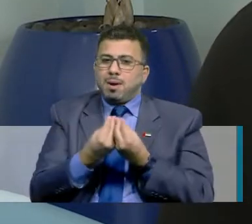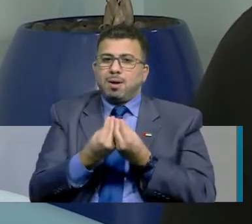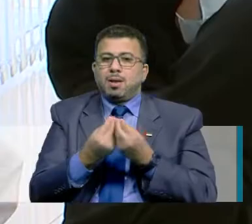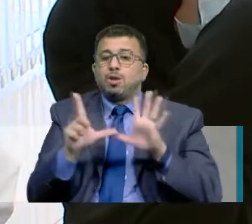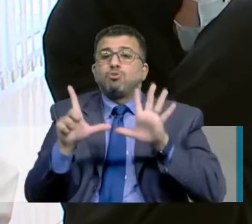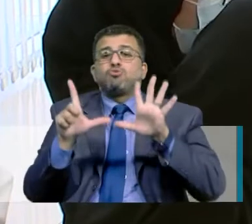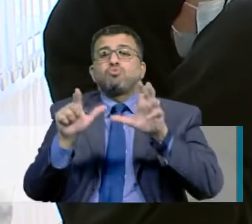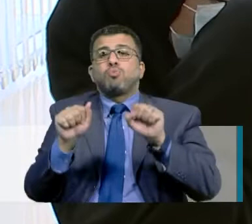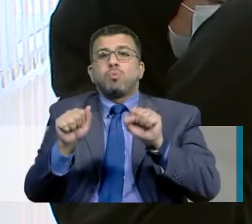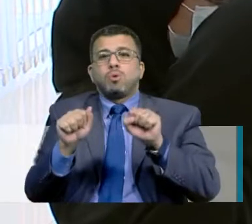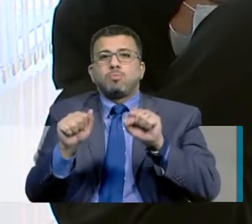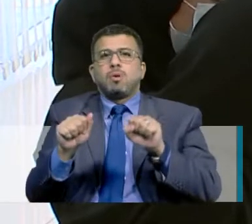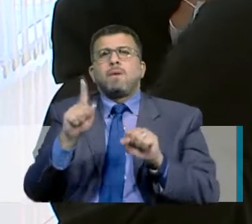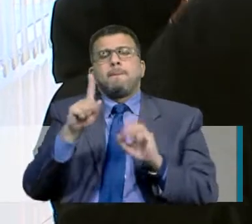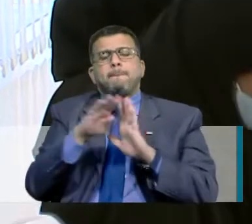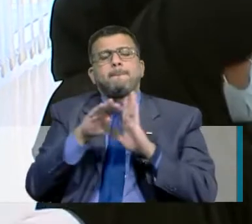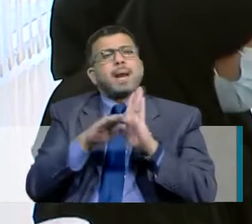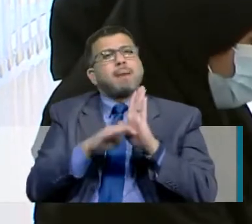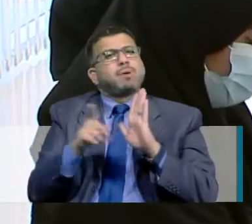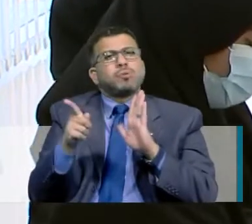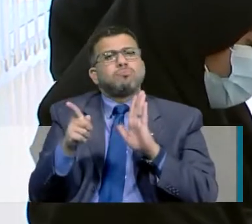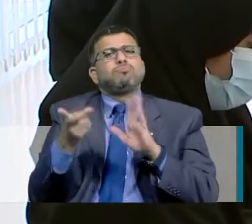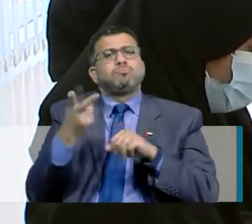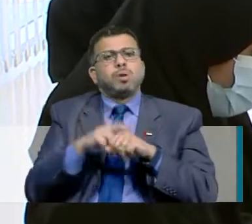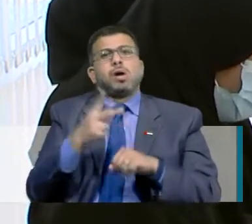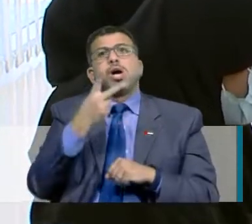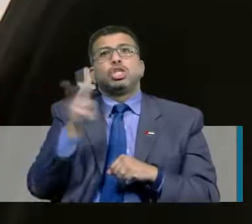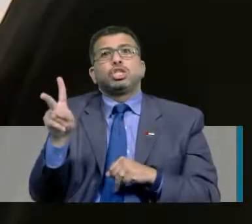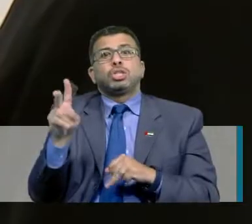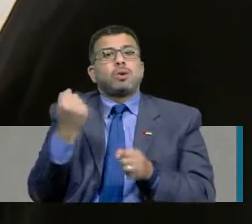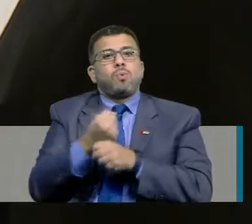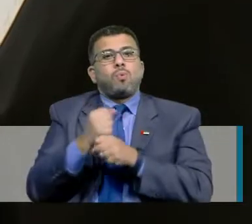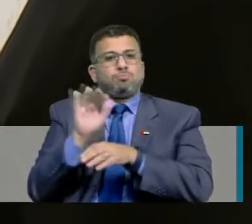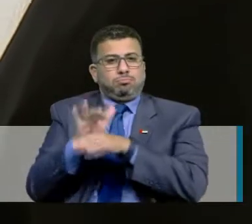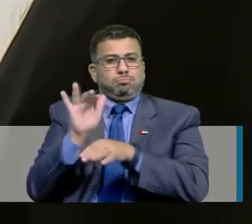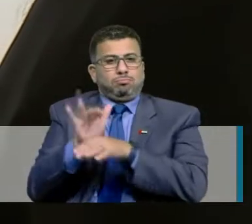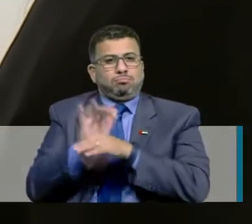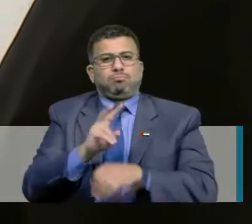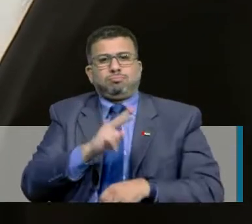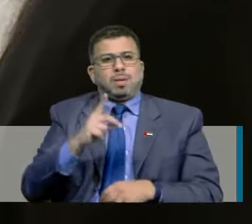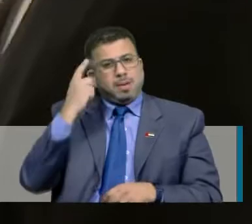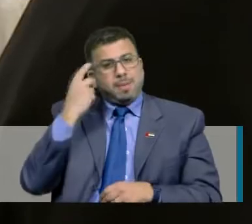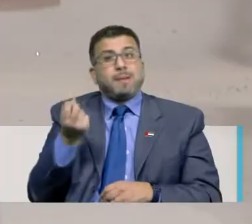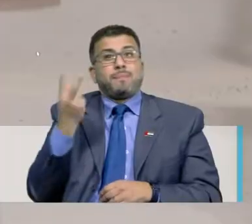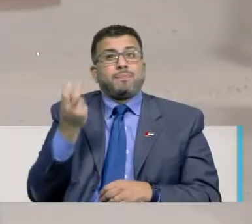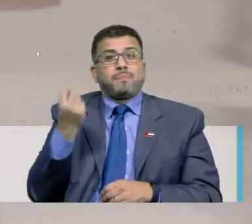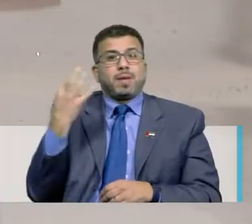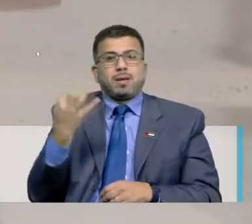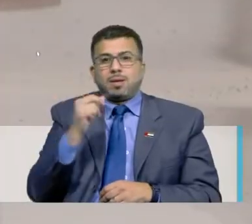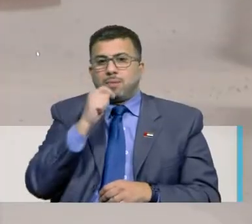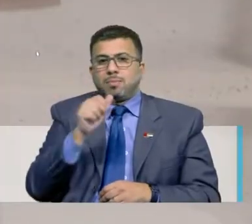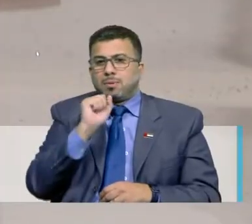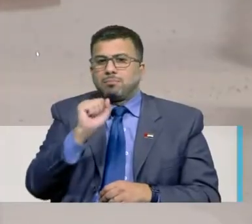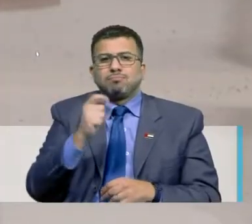للاسبوع كامل. البرنامج يضم ايضا 20 ورشة من مختلف المجالات الابداعيه، كورشه